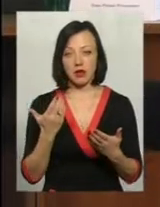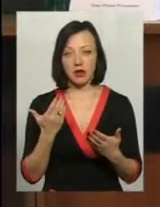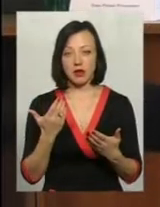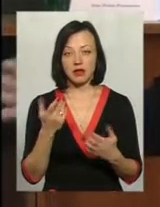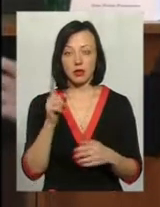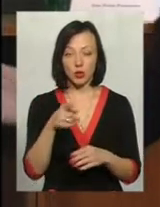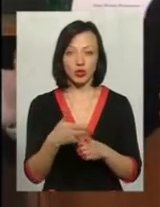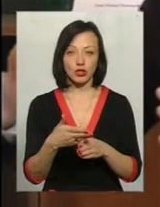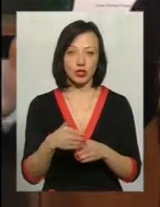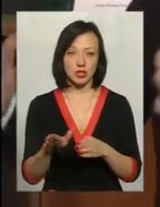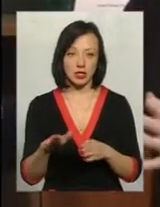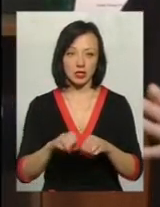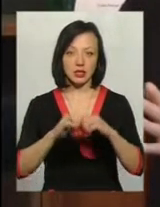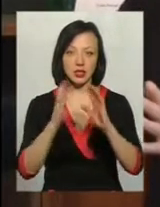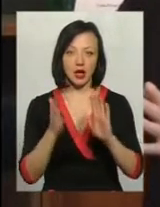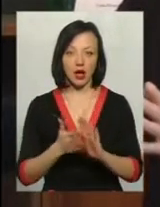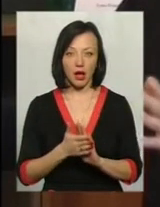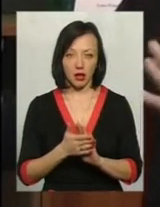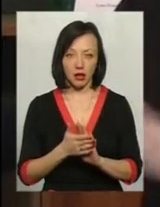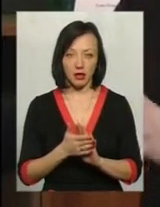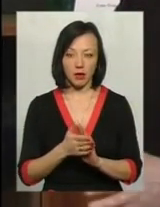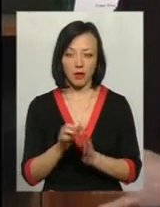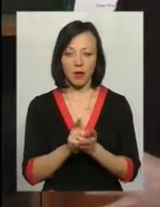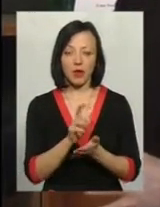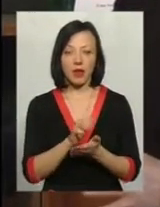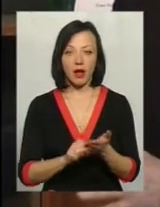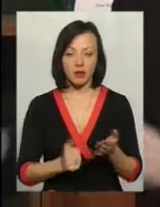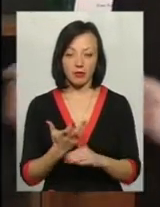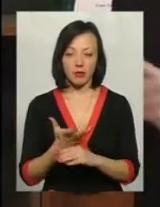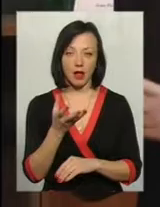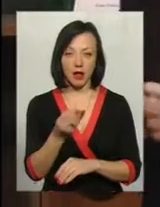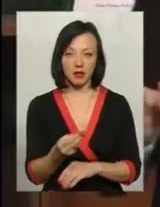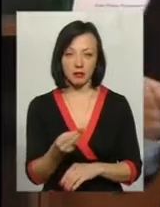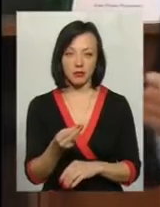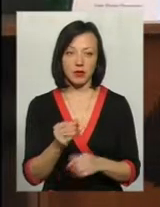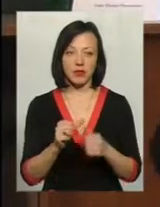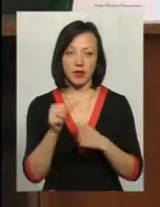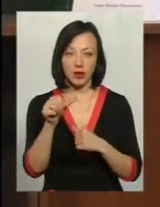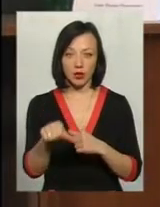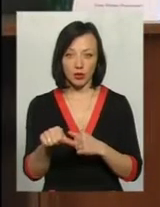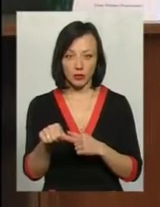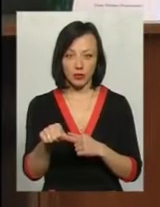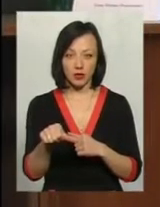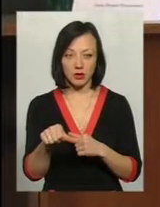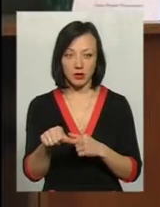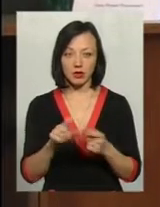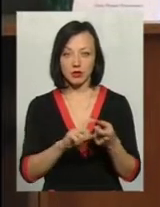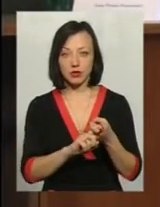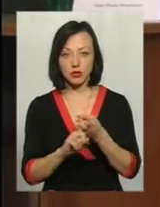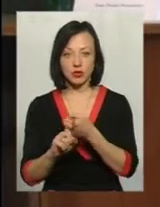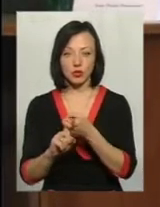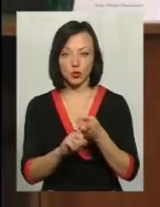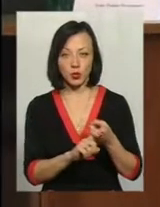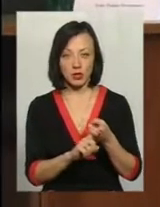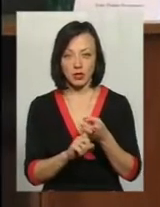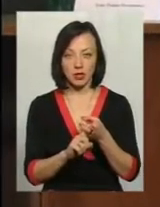тої частини загальних податків, які ми платимо, де є виокремлена та частина, яка стосується